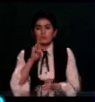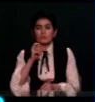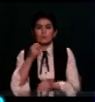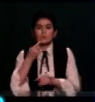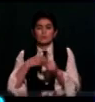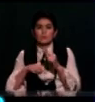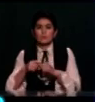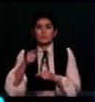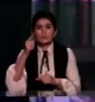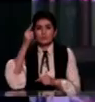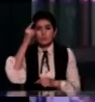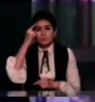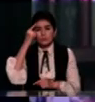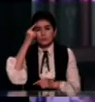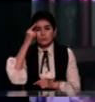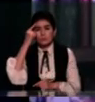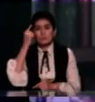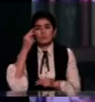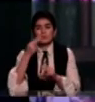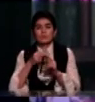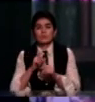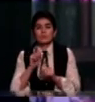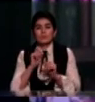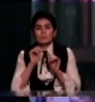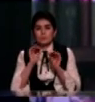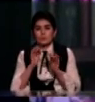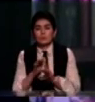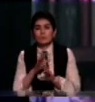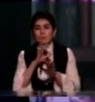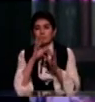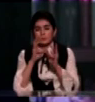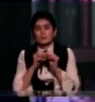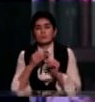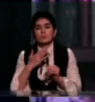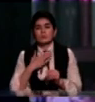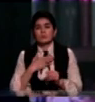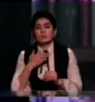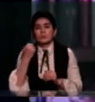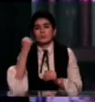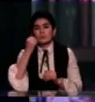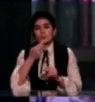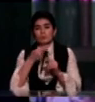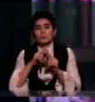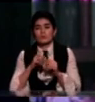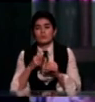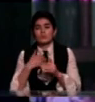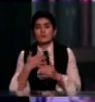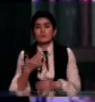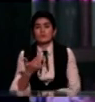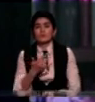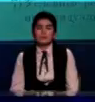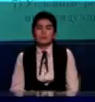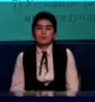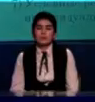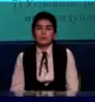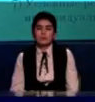и поступает в головной мозг. То есть что мы делаем? Осознаем, что мы ударились локтем и нам больно.